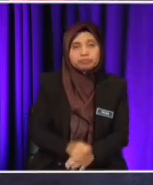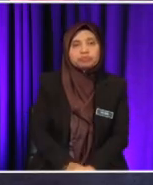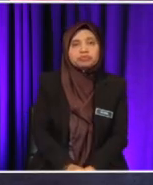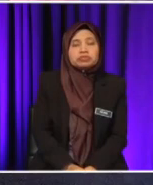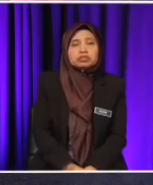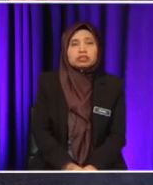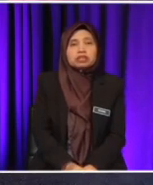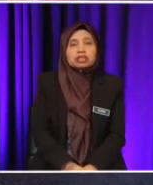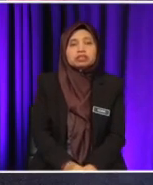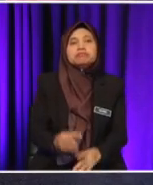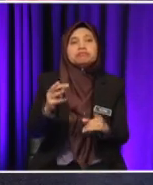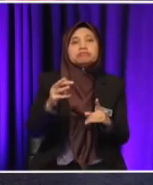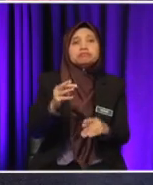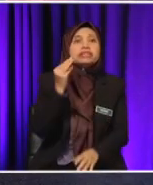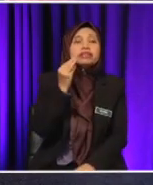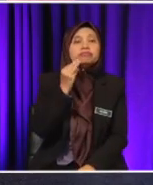oke